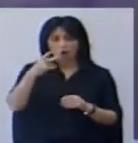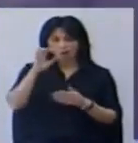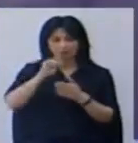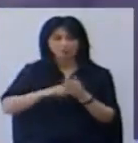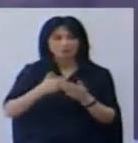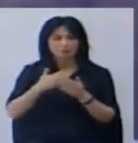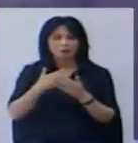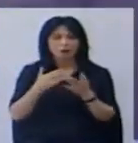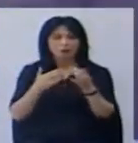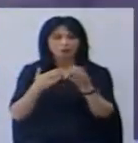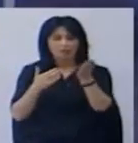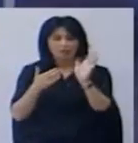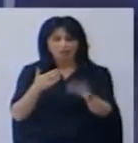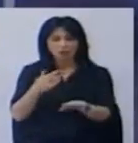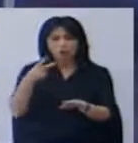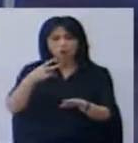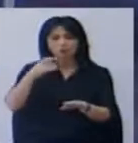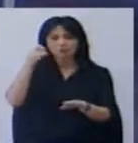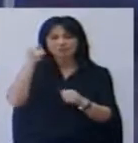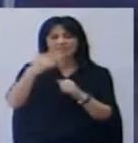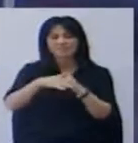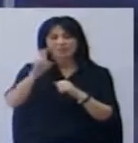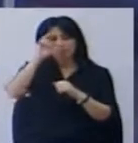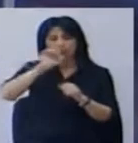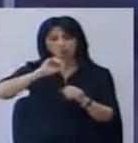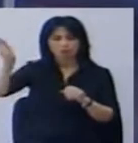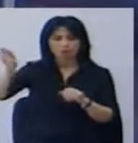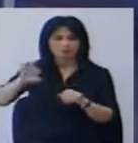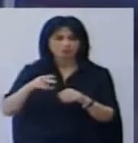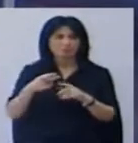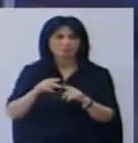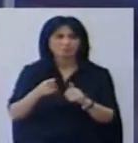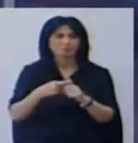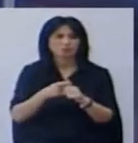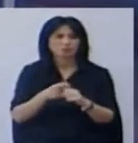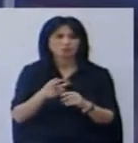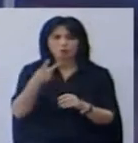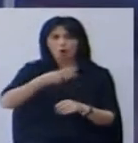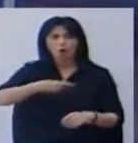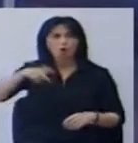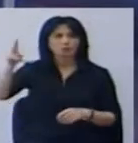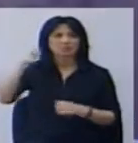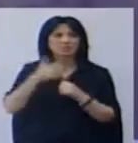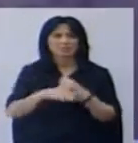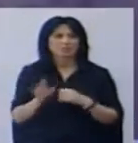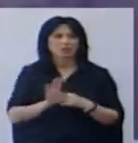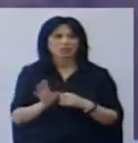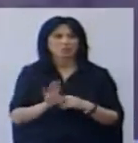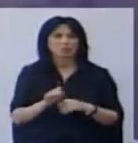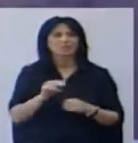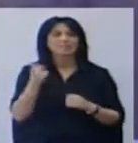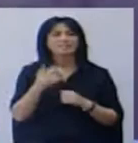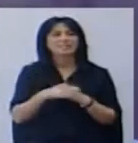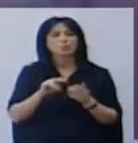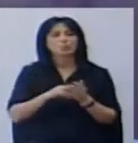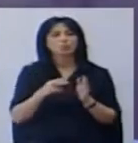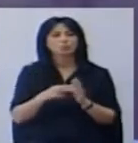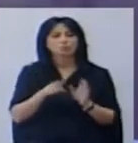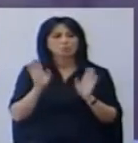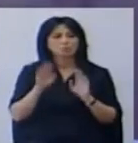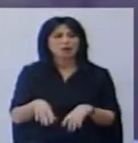ანუ ცენტრალური ბიუჯეტი დააკლდება. არა, გასაგებია, თუმცა ჩვენ აღნიშნეთ, რომ ცენტრალური ბიუჯეტიდან